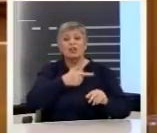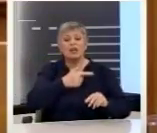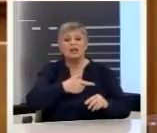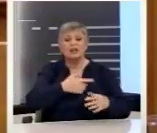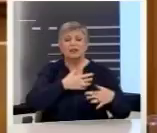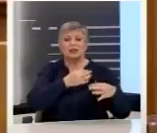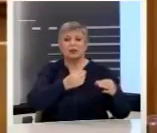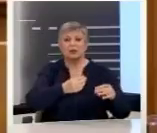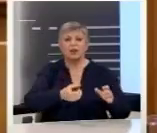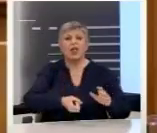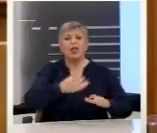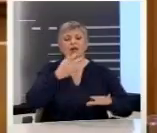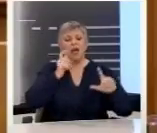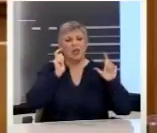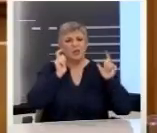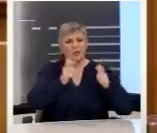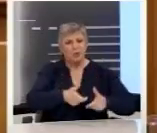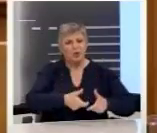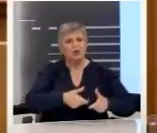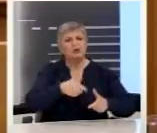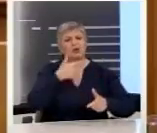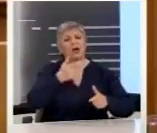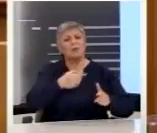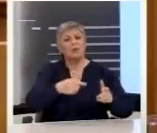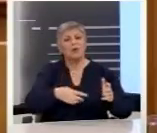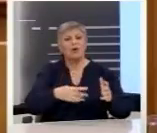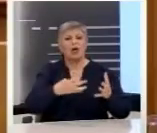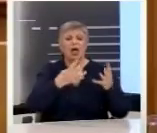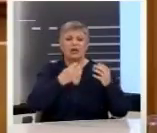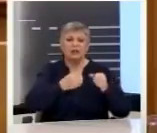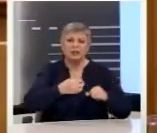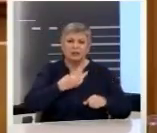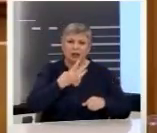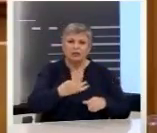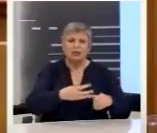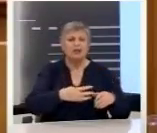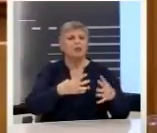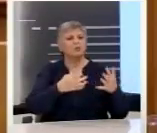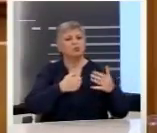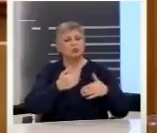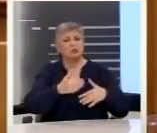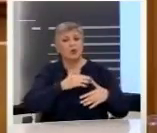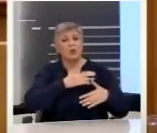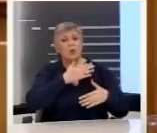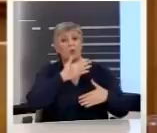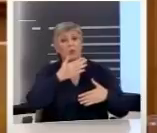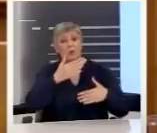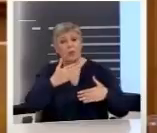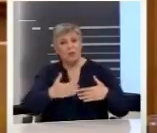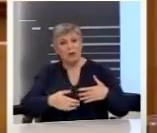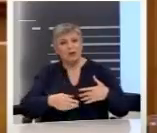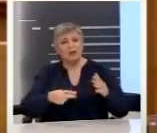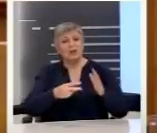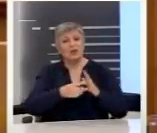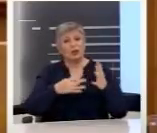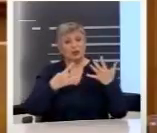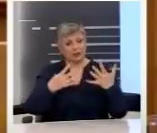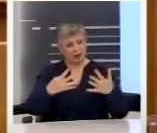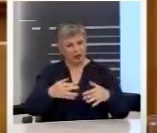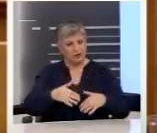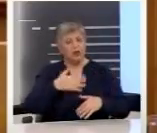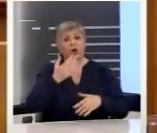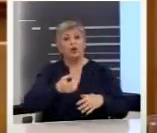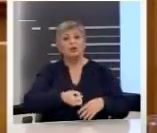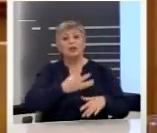96, το 2000, το 93, το 96, το 2000, το 4, το 7, το 9. Και όταν η Νέα Δημοκρατία, δια του Αντώνη Σαμαρά,